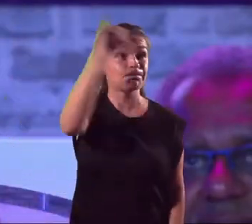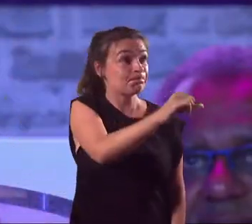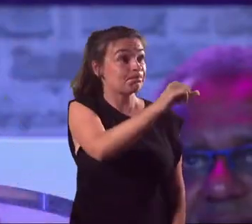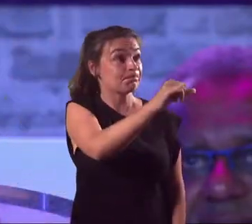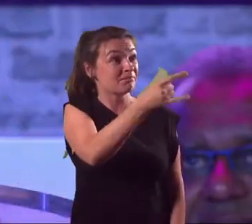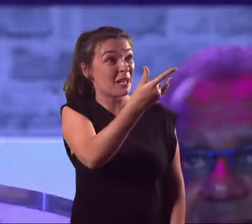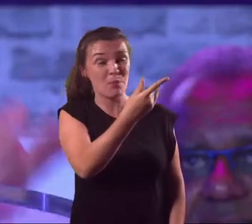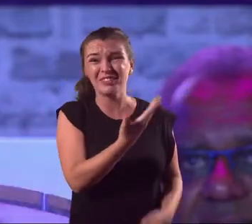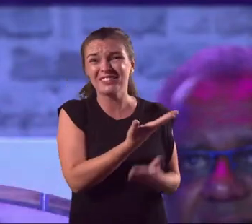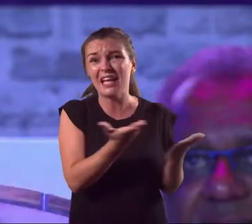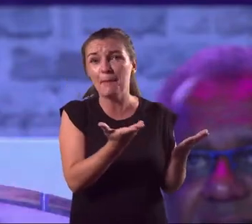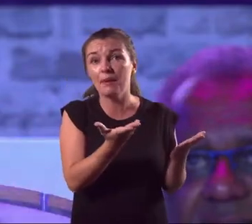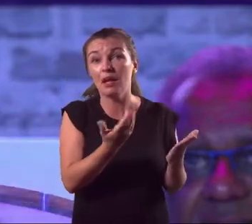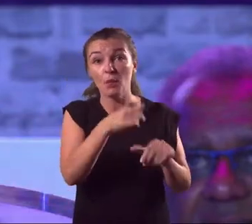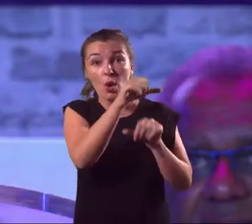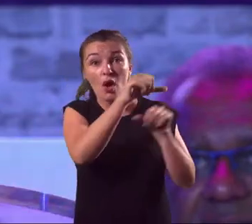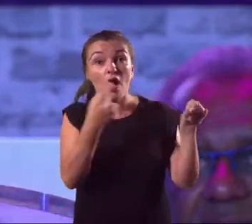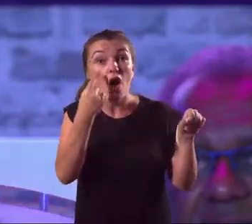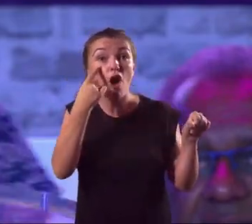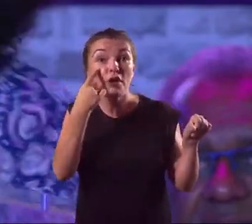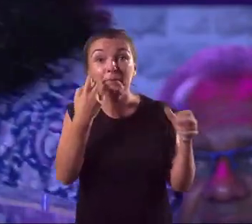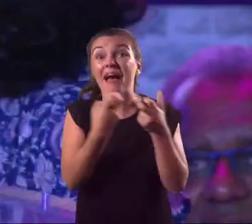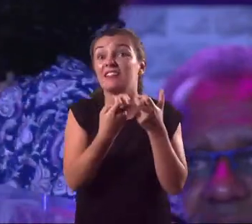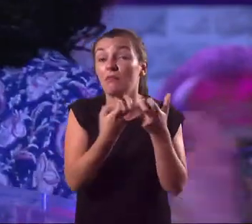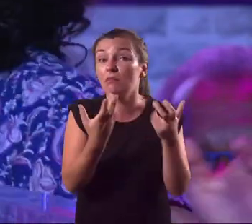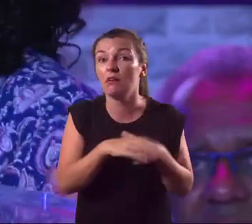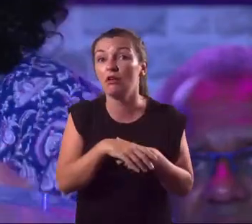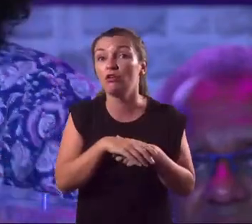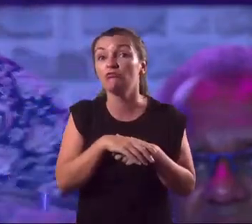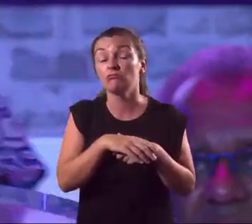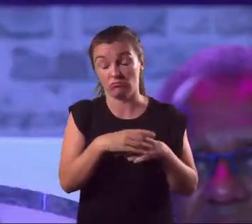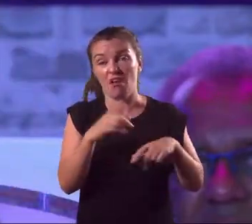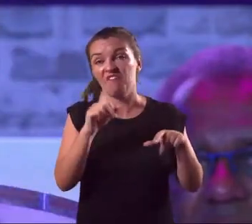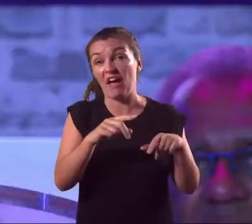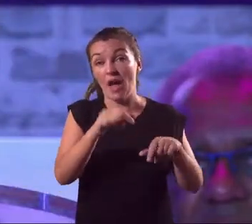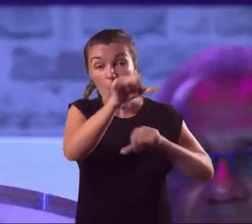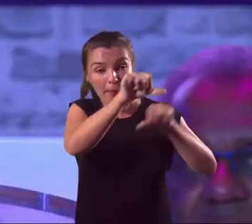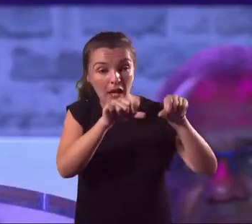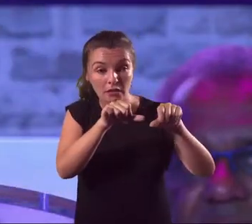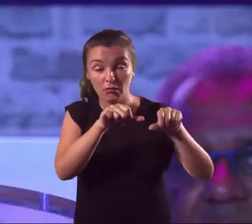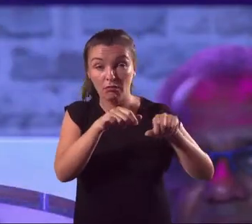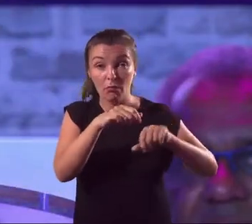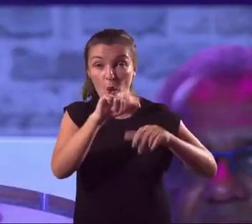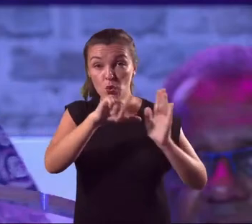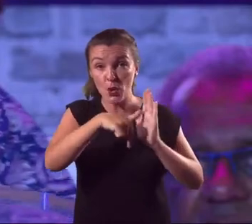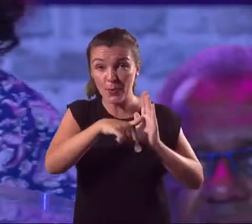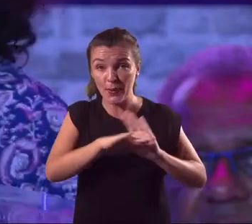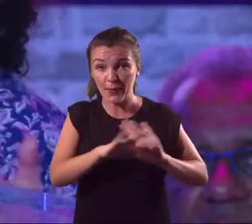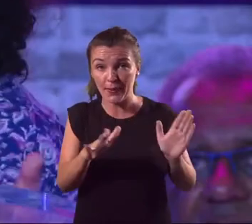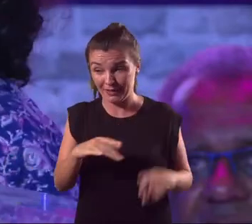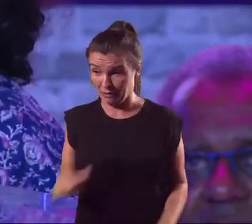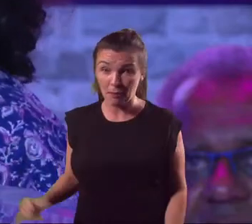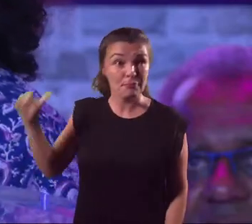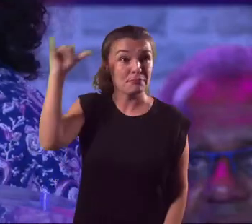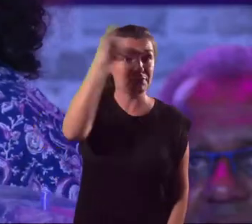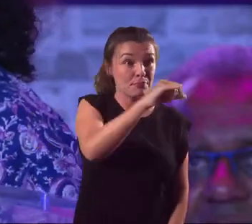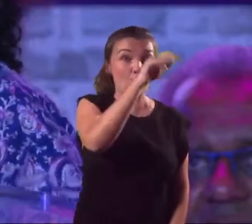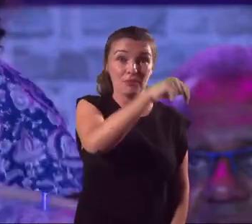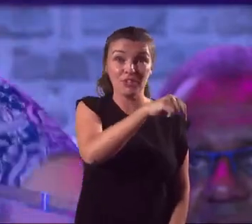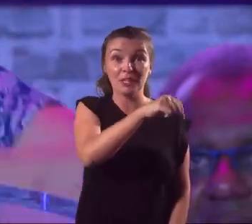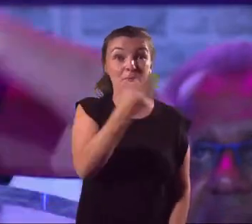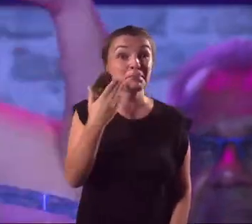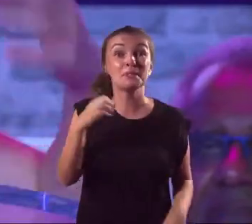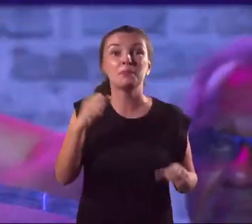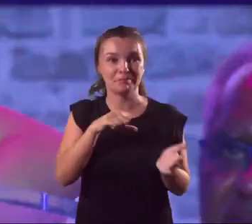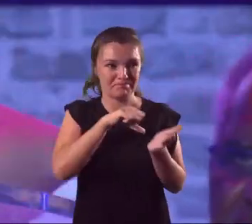l'Hexagone, pour des choses aussi simples que se faire opérer de la cataracte, ce qui prend une demi-heure, montre en main, top chrono. Et bah, pour ceux qui n'ont pas les moyens,